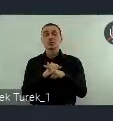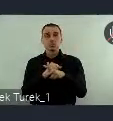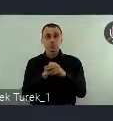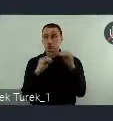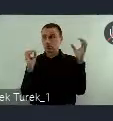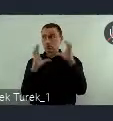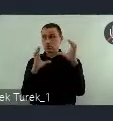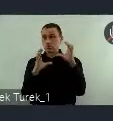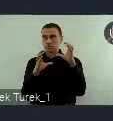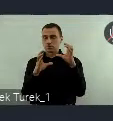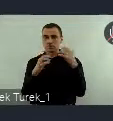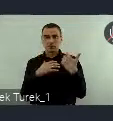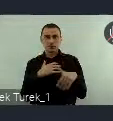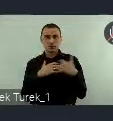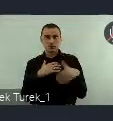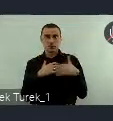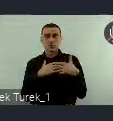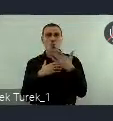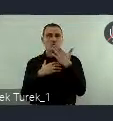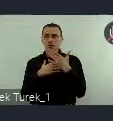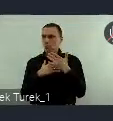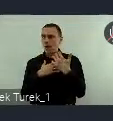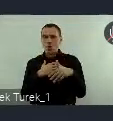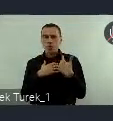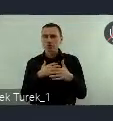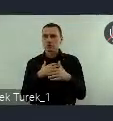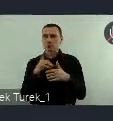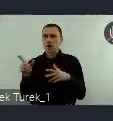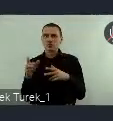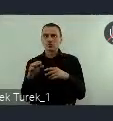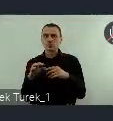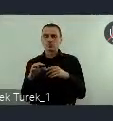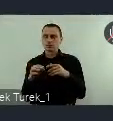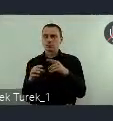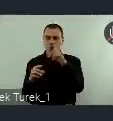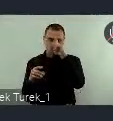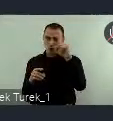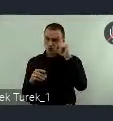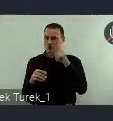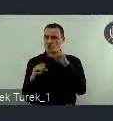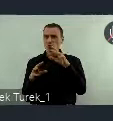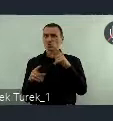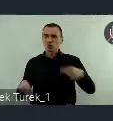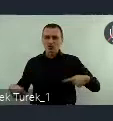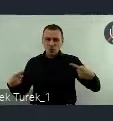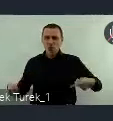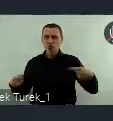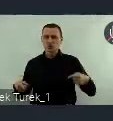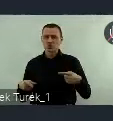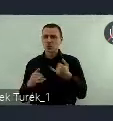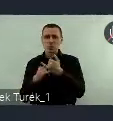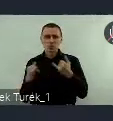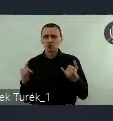jakie to jest z kolegą później twoją wiadomość stary jakie wy macie schorowane społeczeństwo to jest masa ludzi na wózkach ma zawód ludzi w ogóle